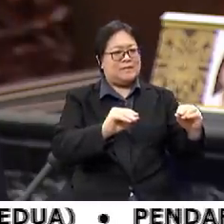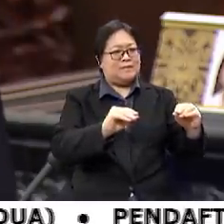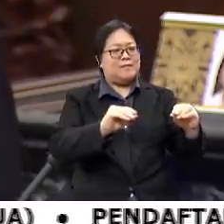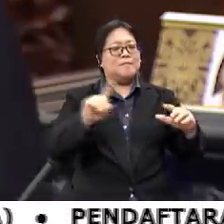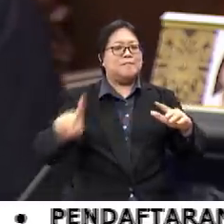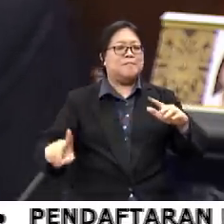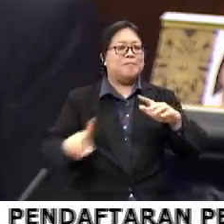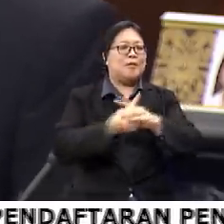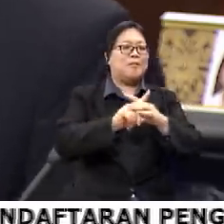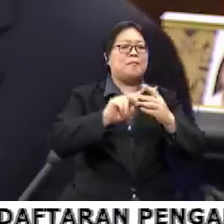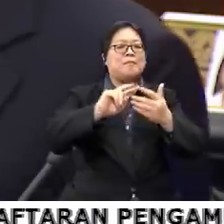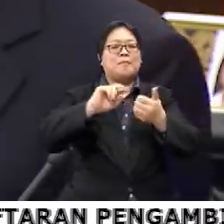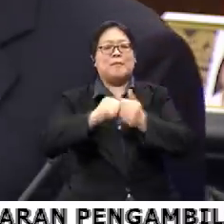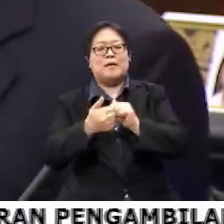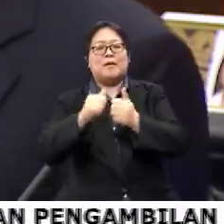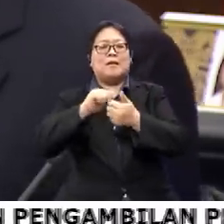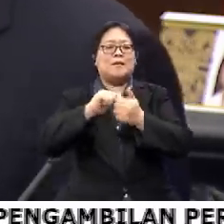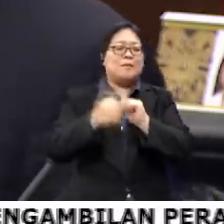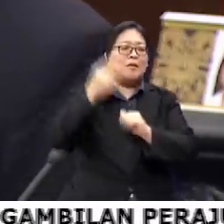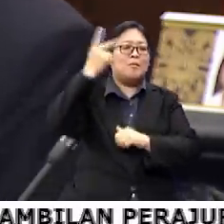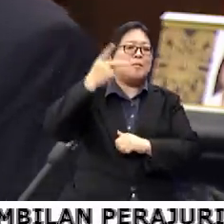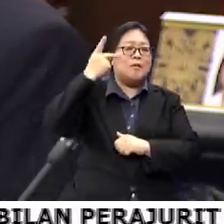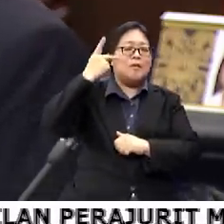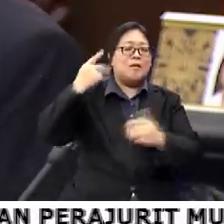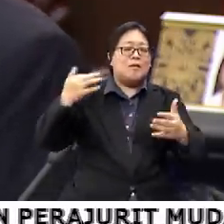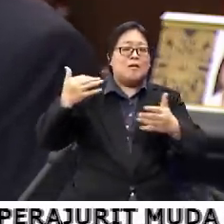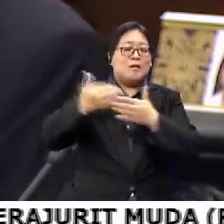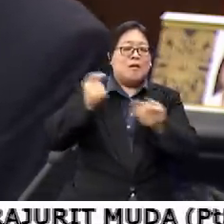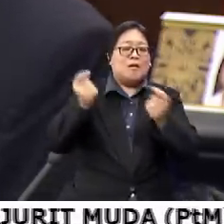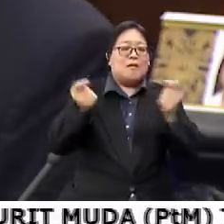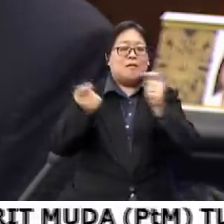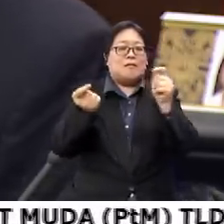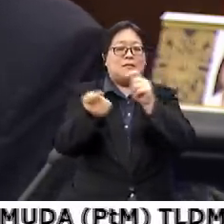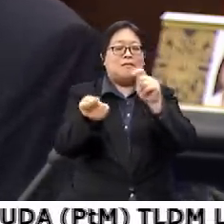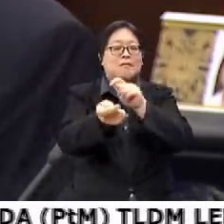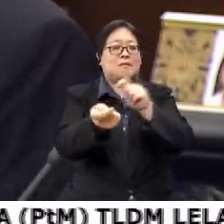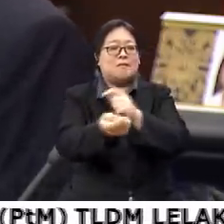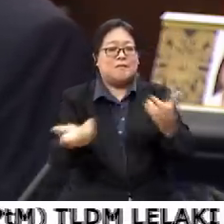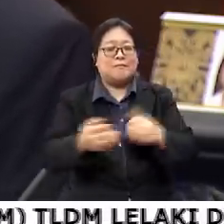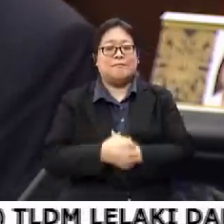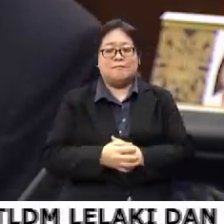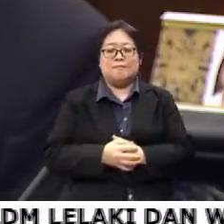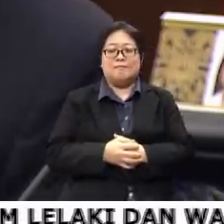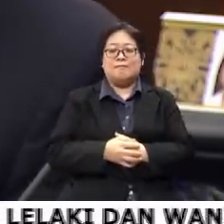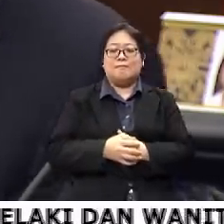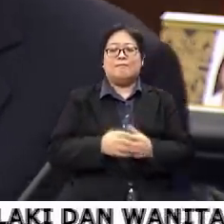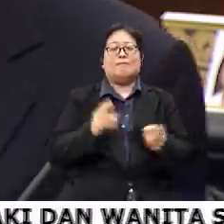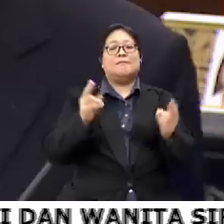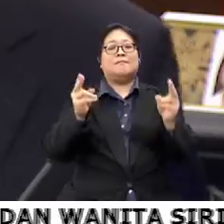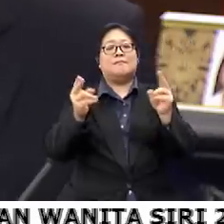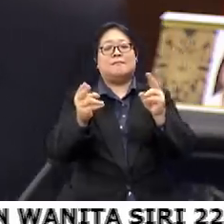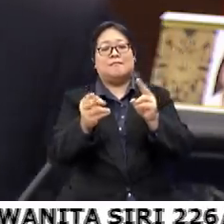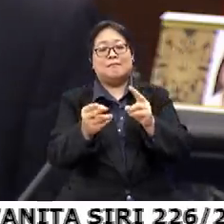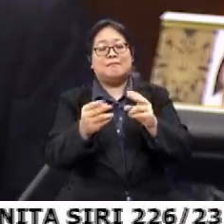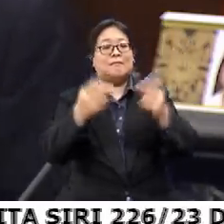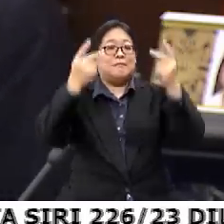berkisarlah politik di mana pergolakannya sehingga perubahan-perubahan berlaku. Ya, perubahan berlaku, ya,